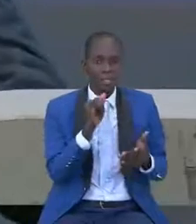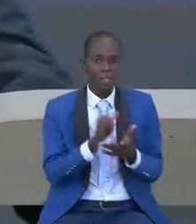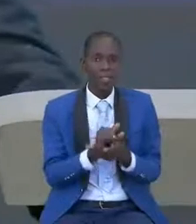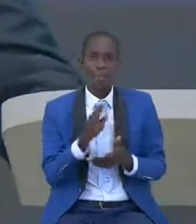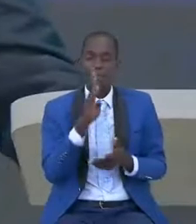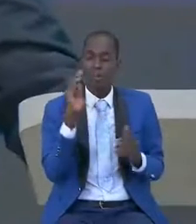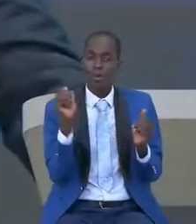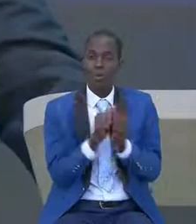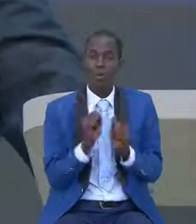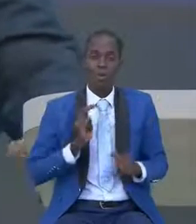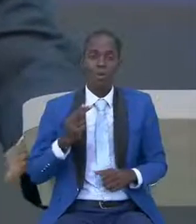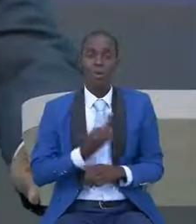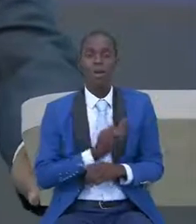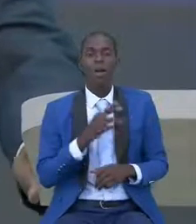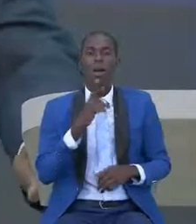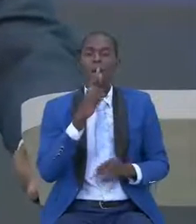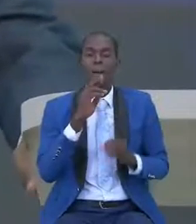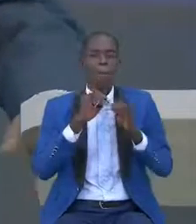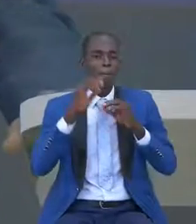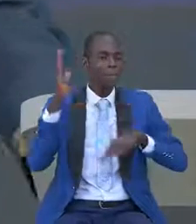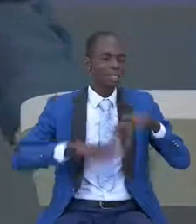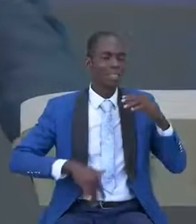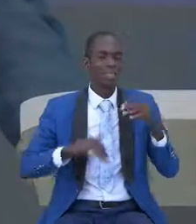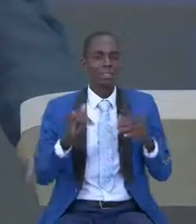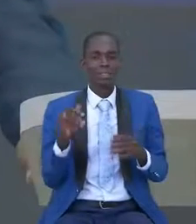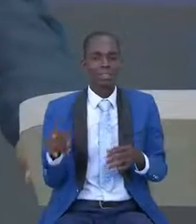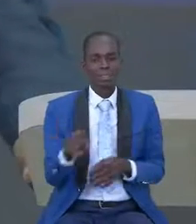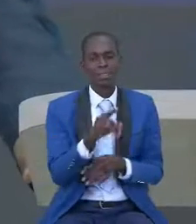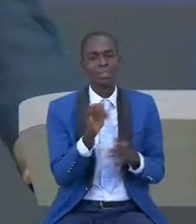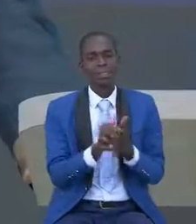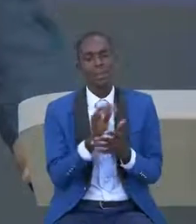en aussi grand nombre que ceux qui sont avec eux. »